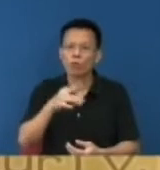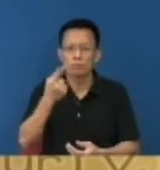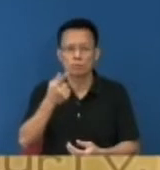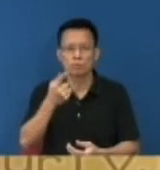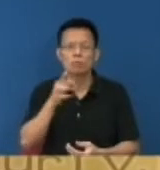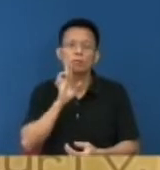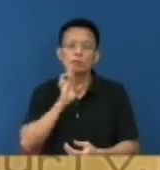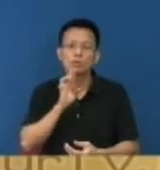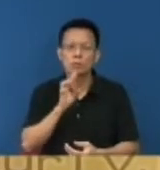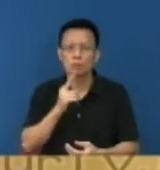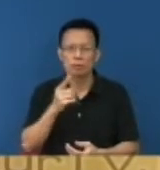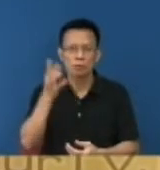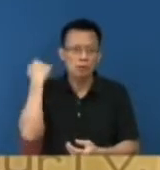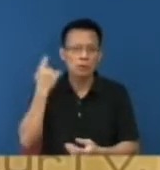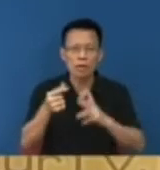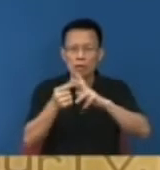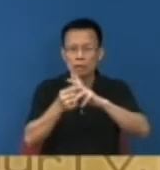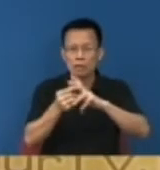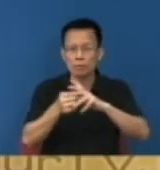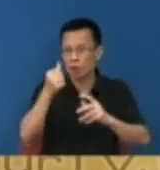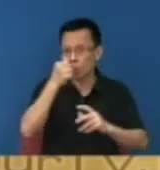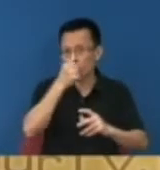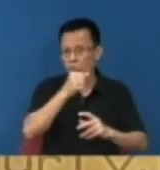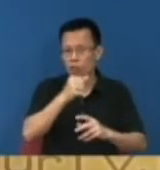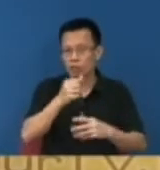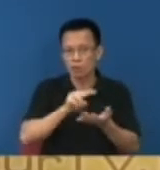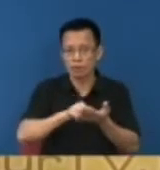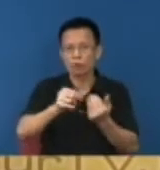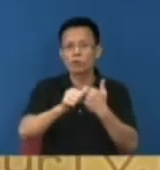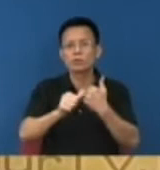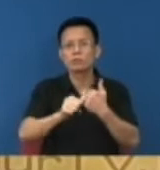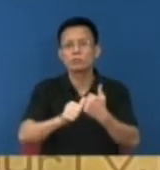員被指呢一個